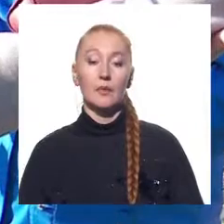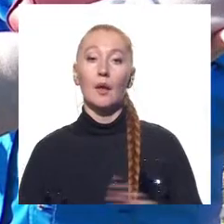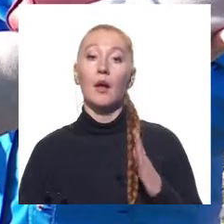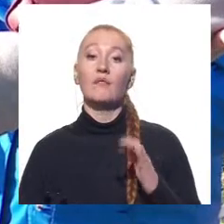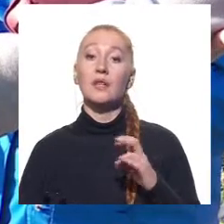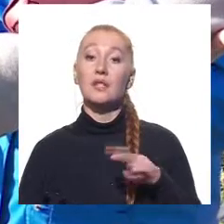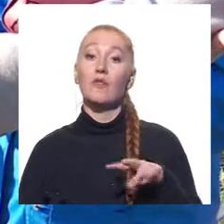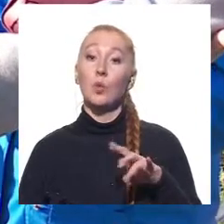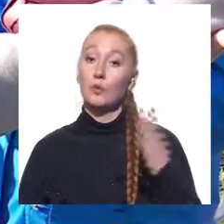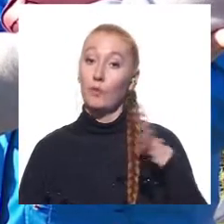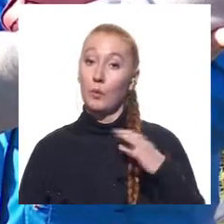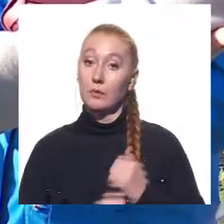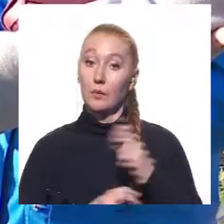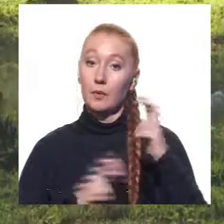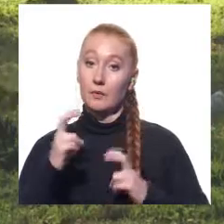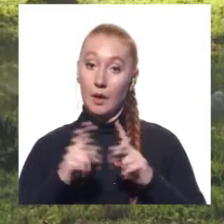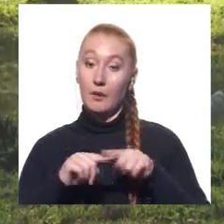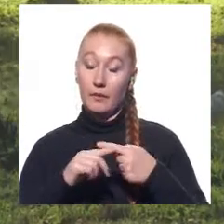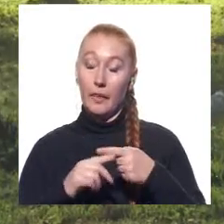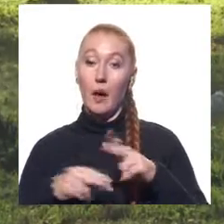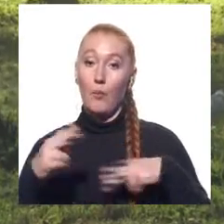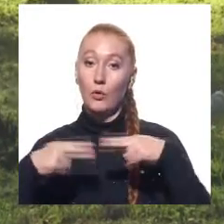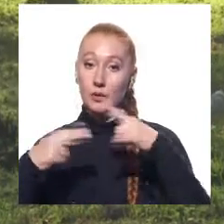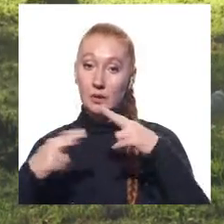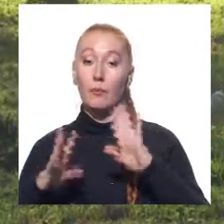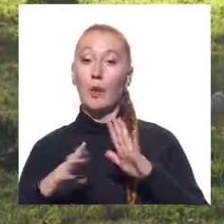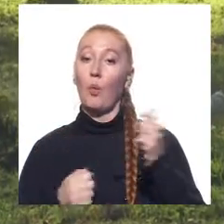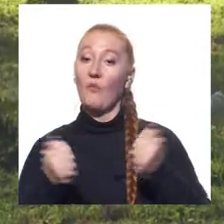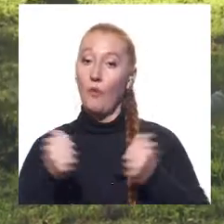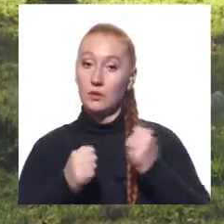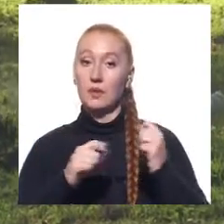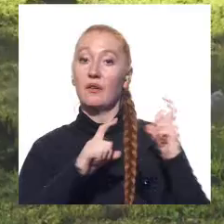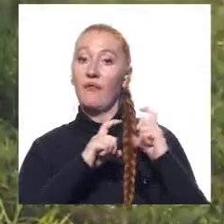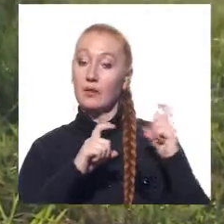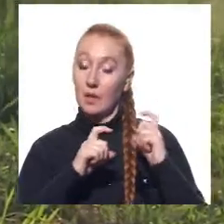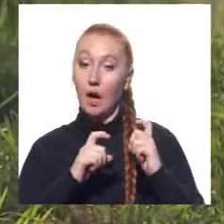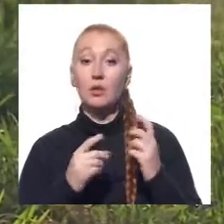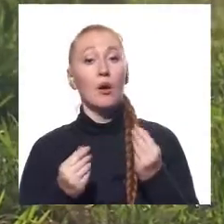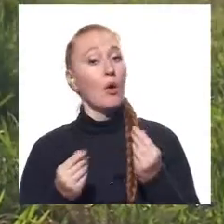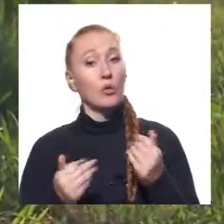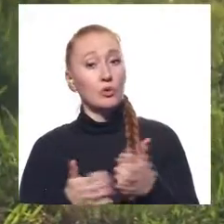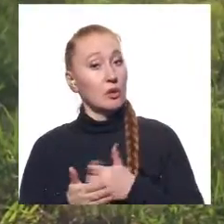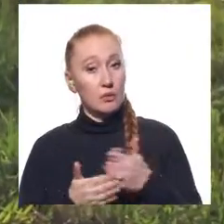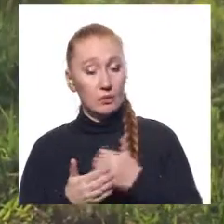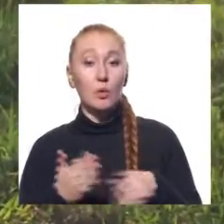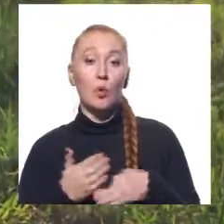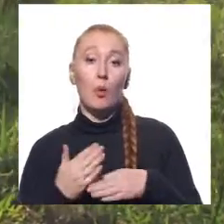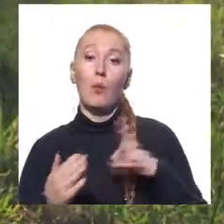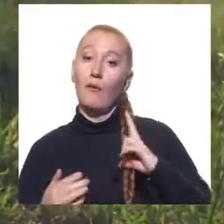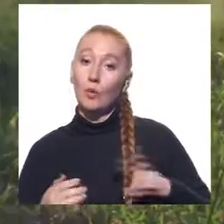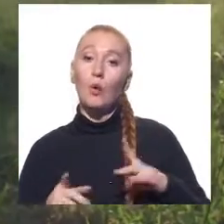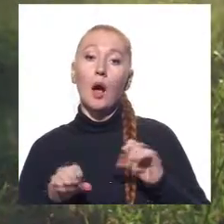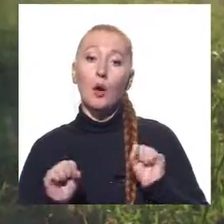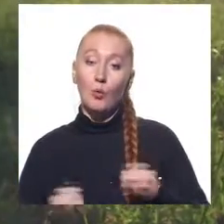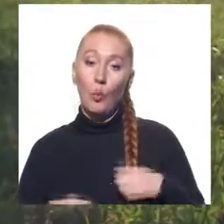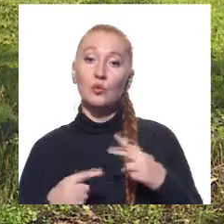Владислав Ложкін раніше працював на будівництві, потім водієм-вантажником. Каже, що грошей завжди не вистачало, допомагав доньці як міг.